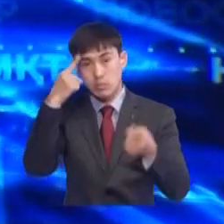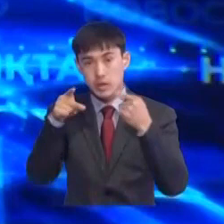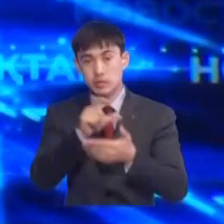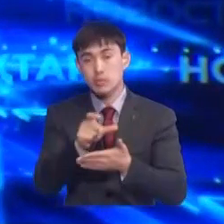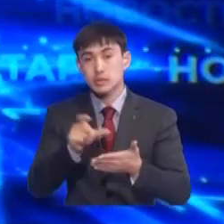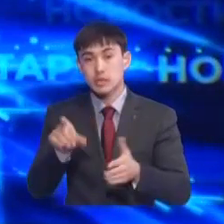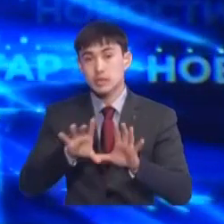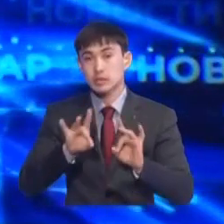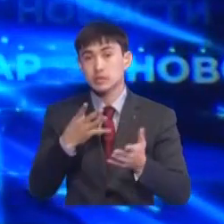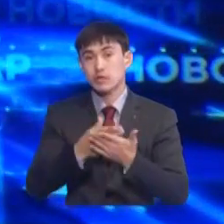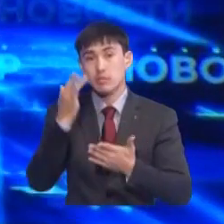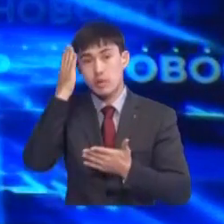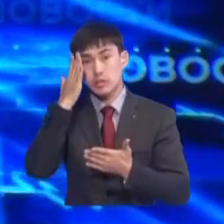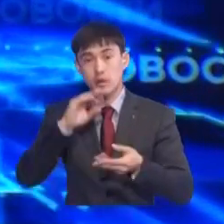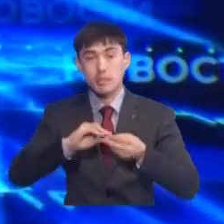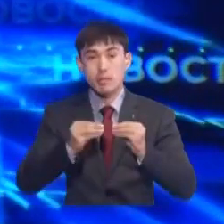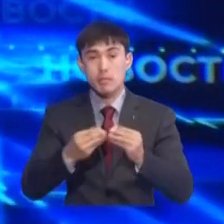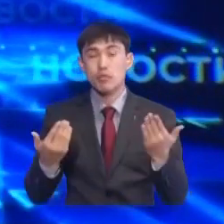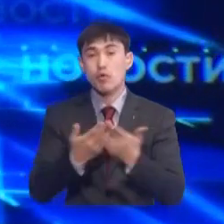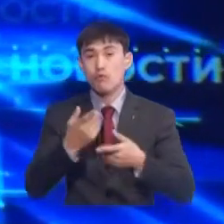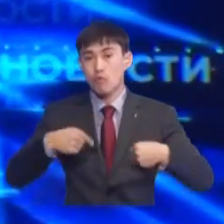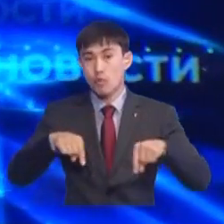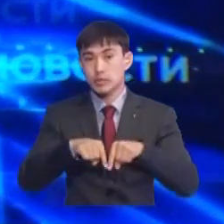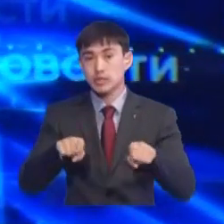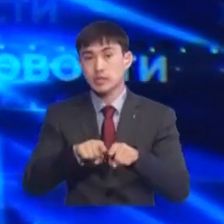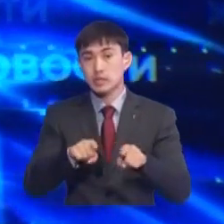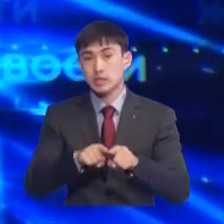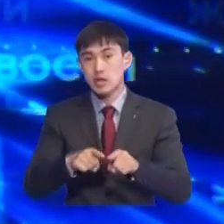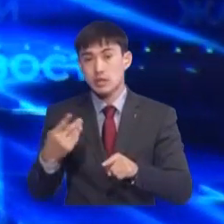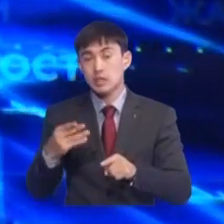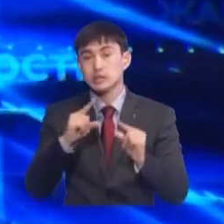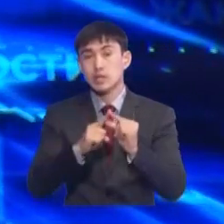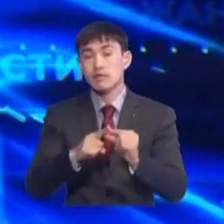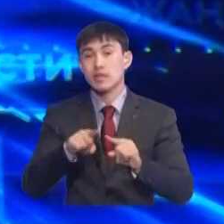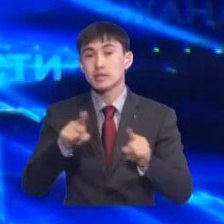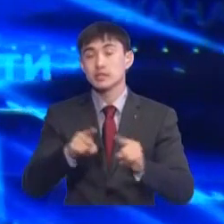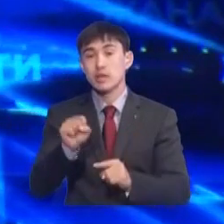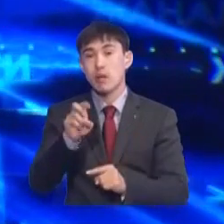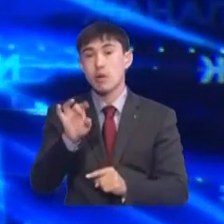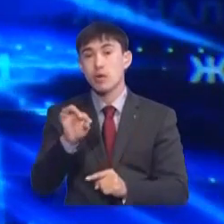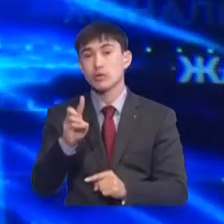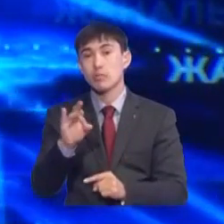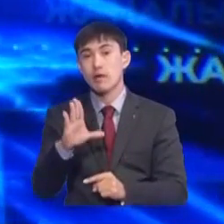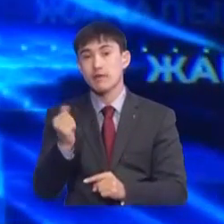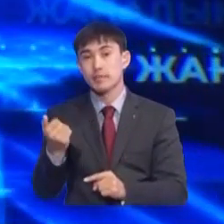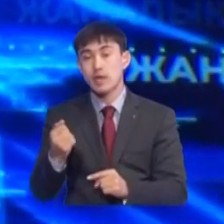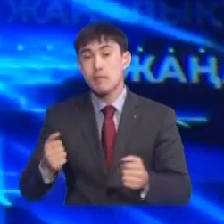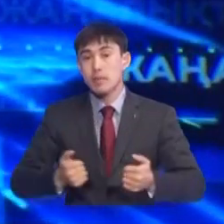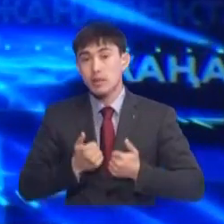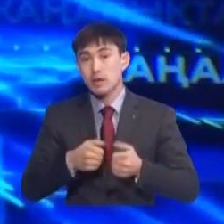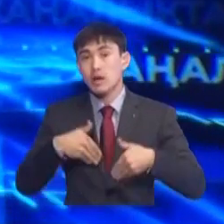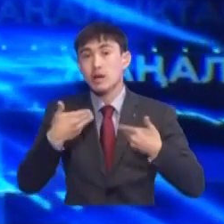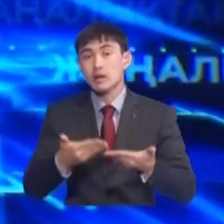и писатели поделились своими мыслями о проблемах современного общества а также опираясь на слова назидания Кунанбаева предлагали